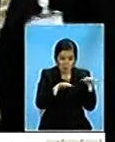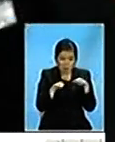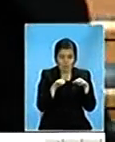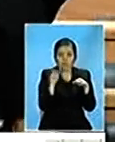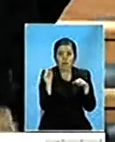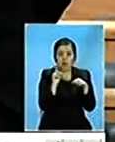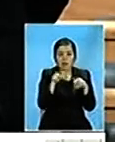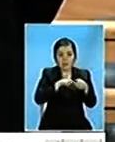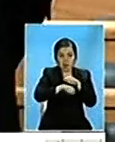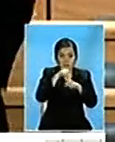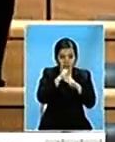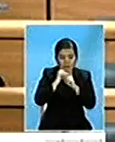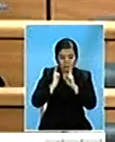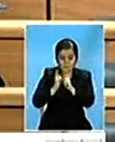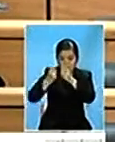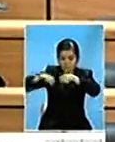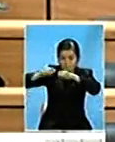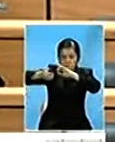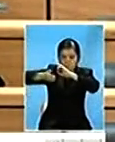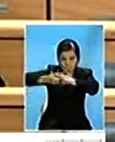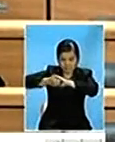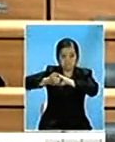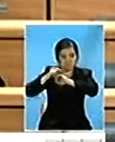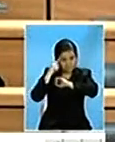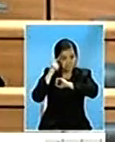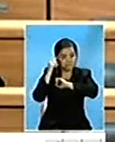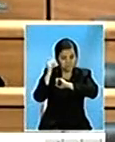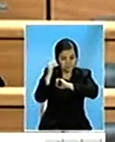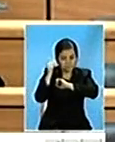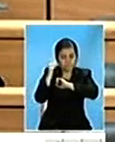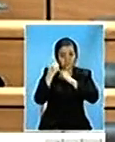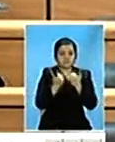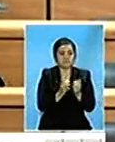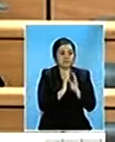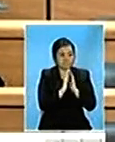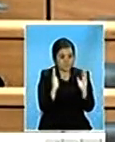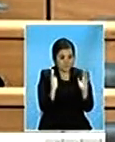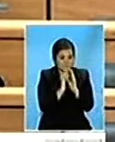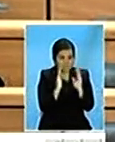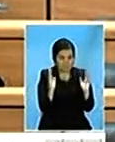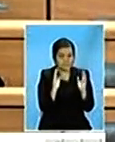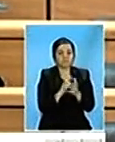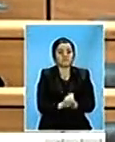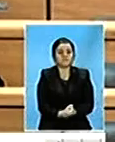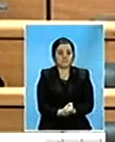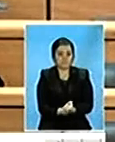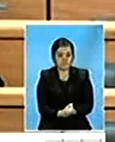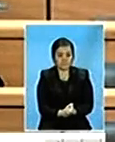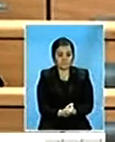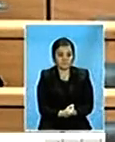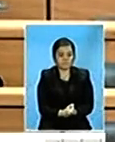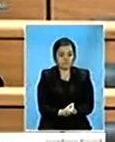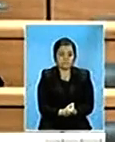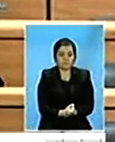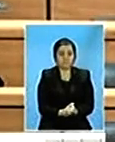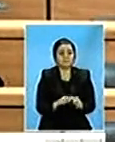ในการปฏิบัติตามอนุสัญญาจึงเป็นเรื่องทันสมัยผมจึงถือโอกาสนี้ขอบคุณไว้เป็นเบื้องต้นก่อนนะครับ